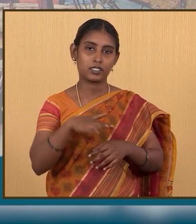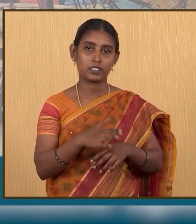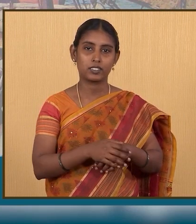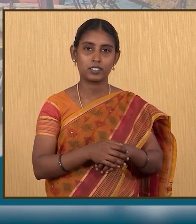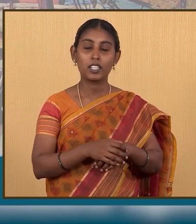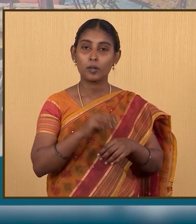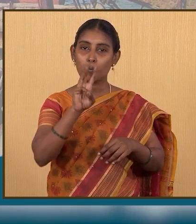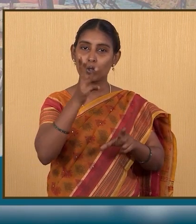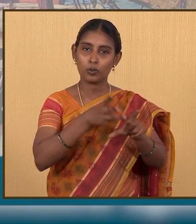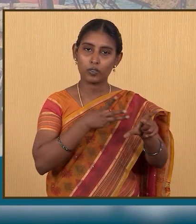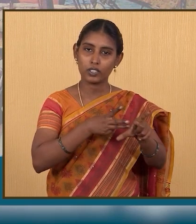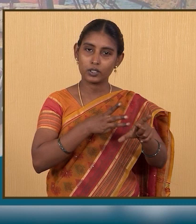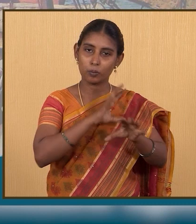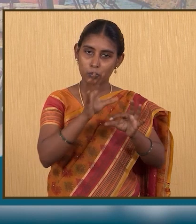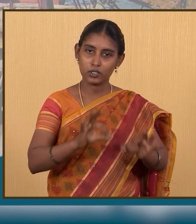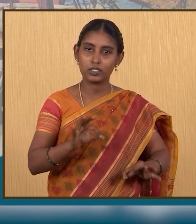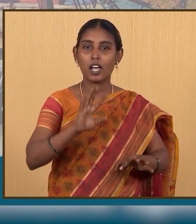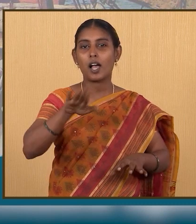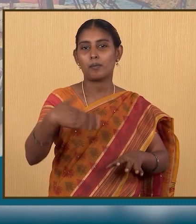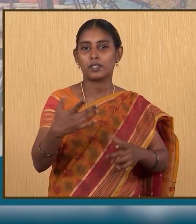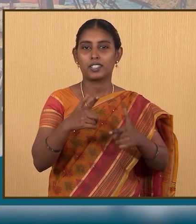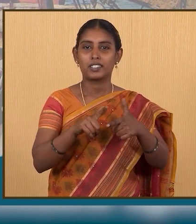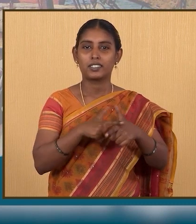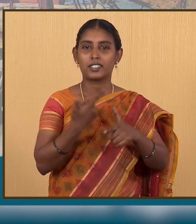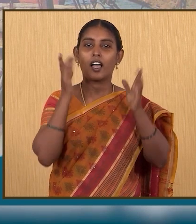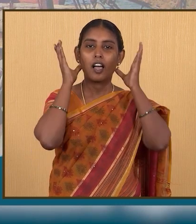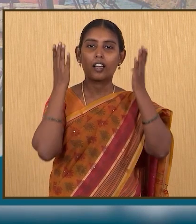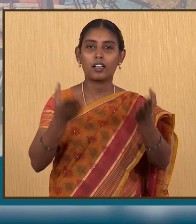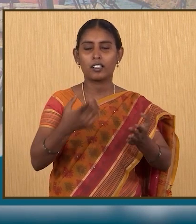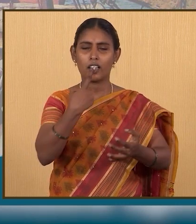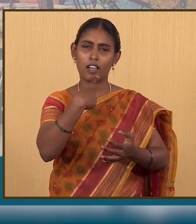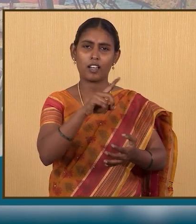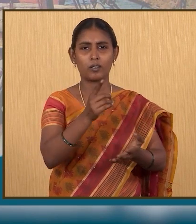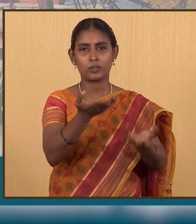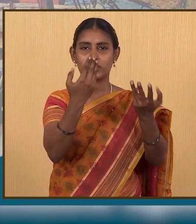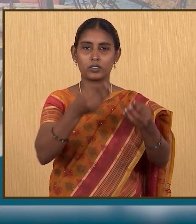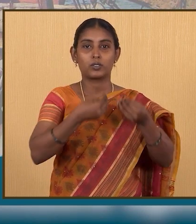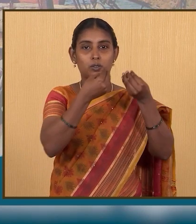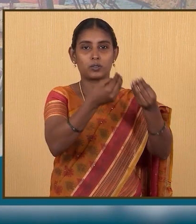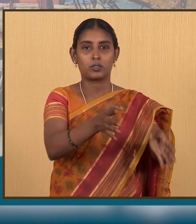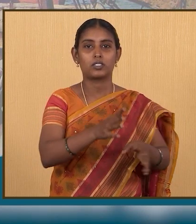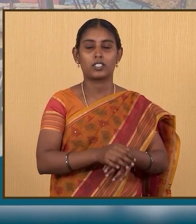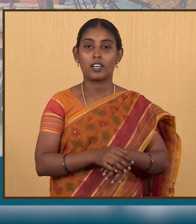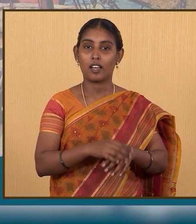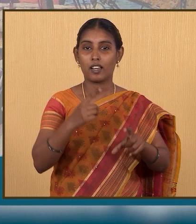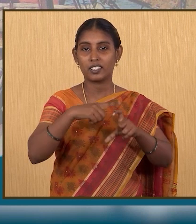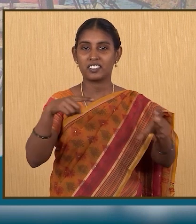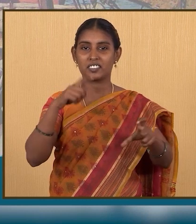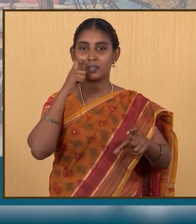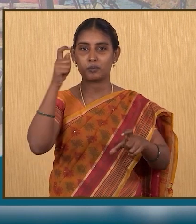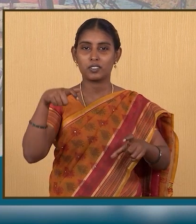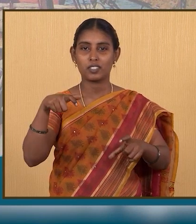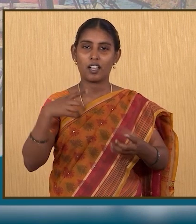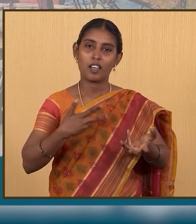3 முடிஞ்ச பின்னாடி தான் ஜஹாங்கீர் வந்து அனுமதி கொடுப்பார். எதுக்கு, இந்தியாவில் ஆங்கில கிழக்கிந்திய